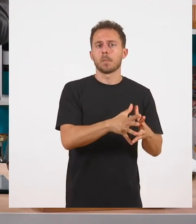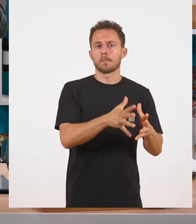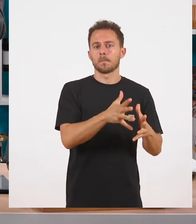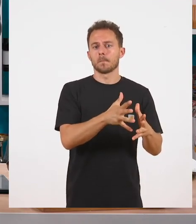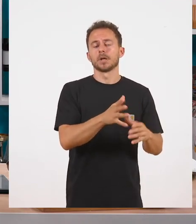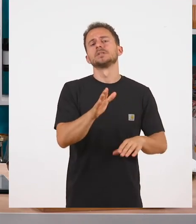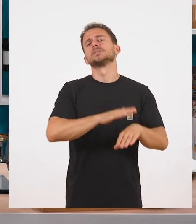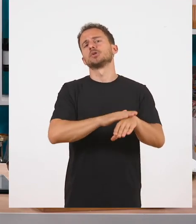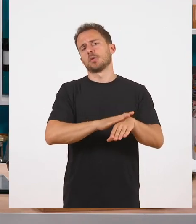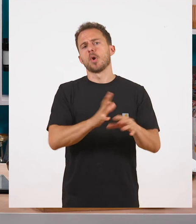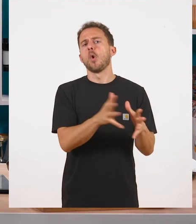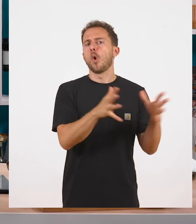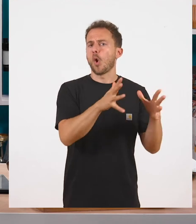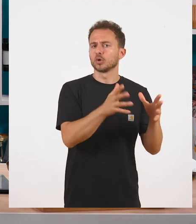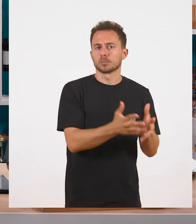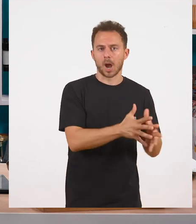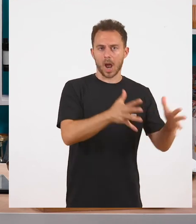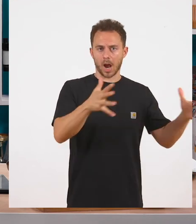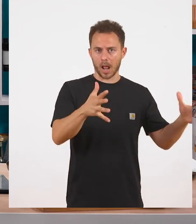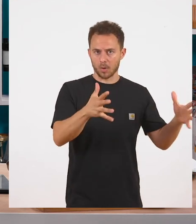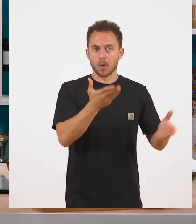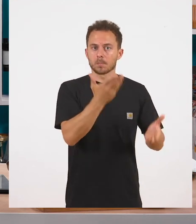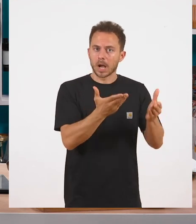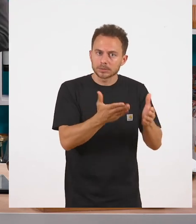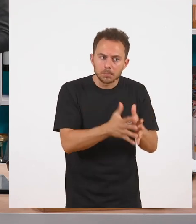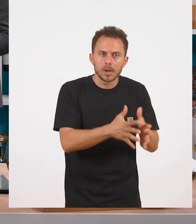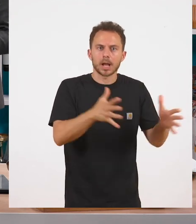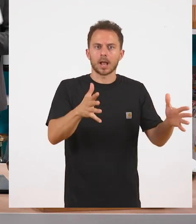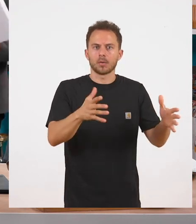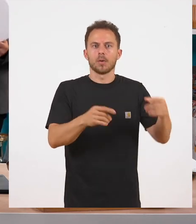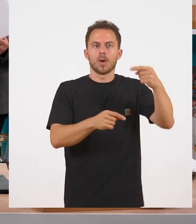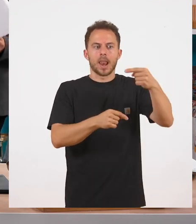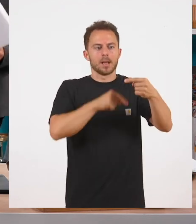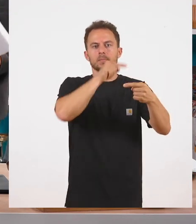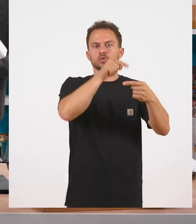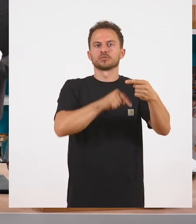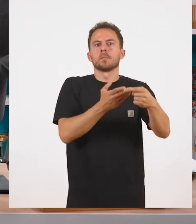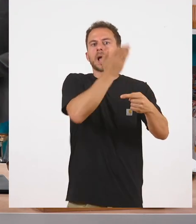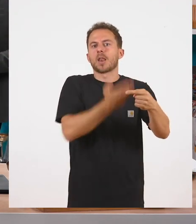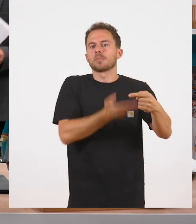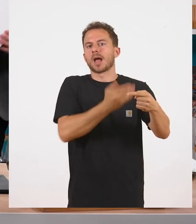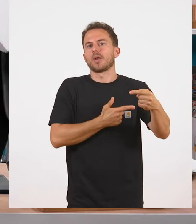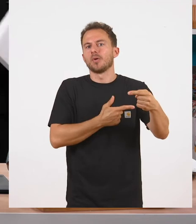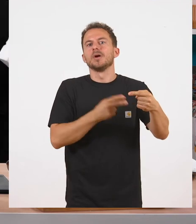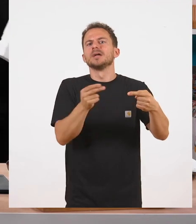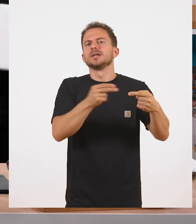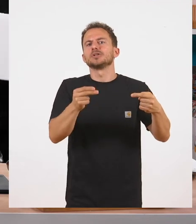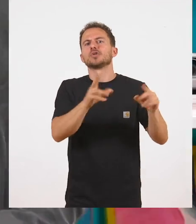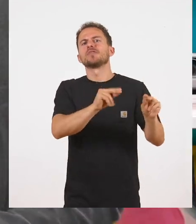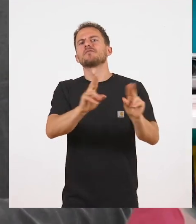αν μεγαλώσω τον όγκο του, θα μεγαλώσει και η μάζα του. Άρα θα γίνεται απαλυφή εδώ πέρα και η πυκνότητα θα παραμένει